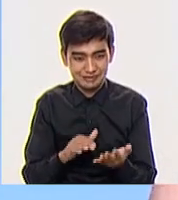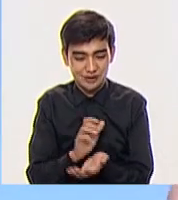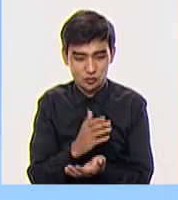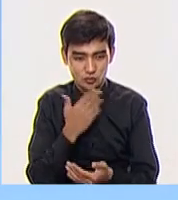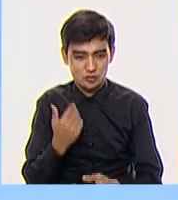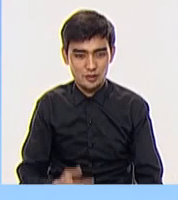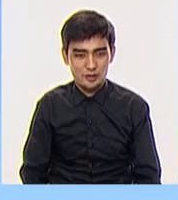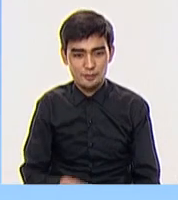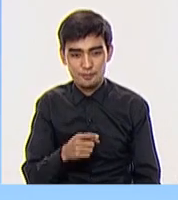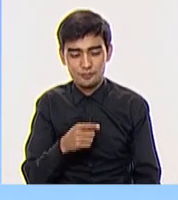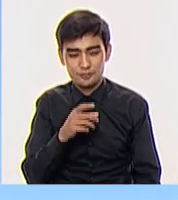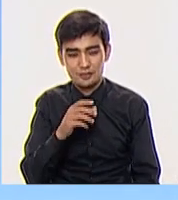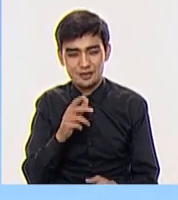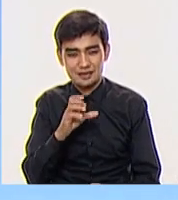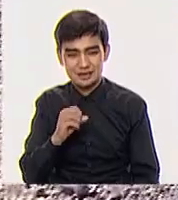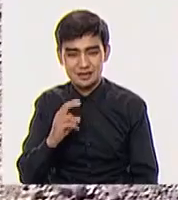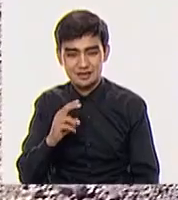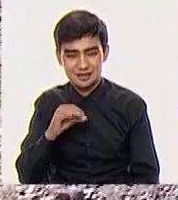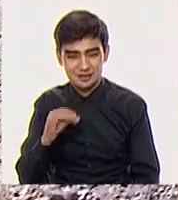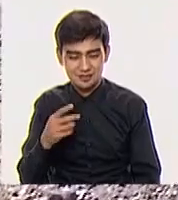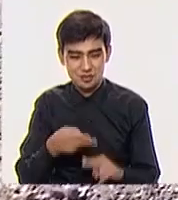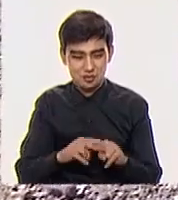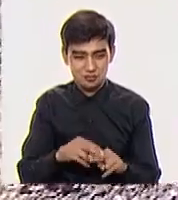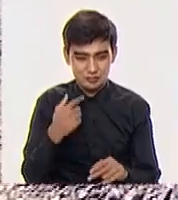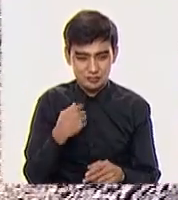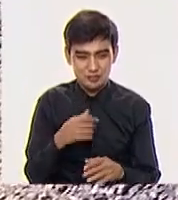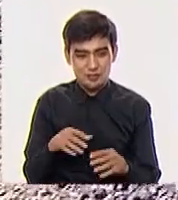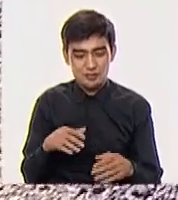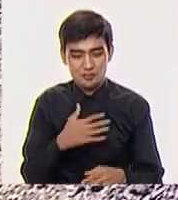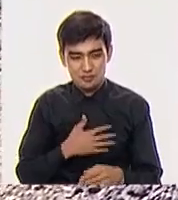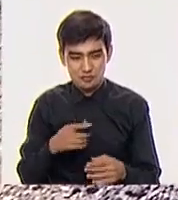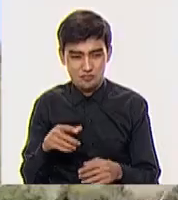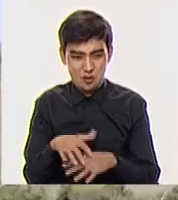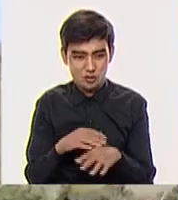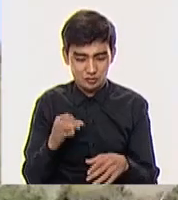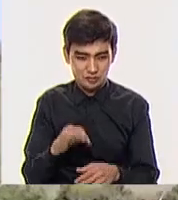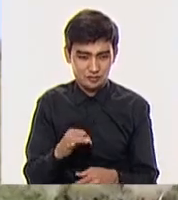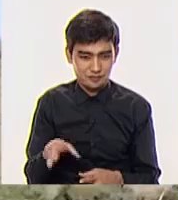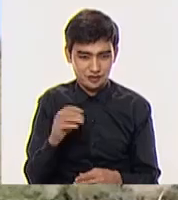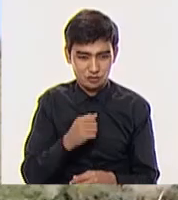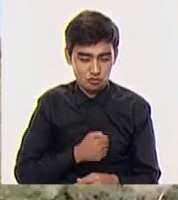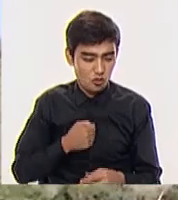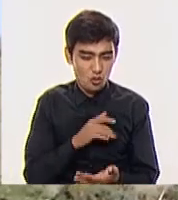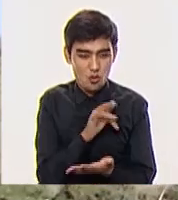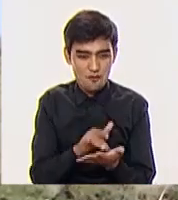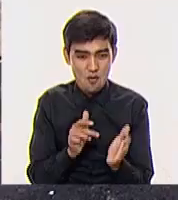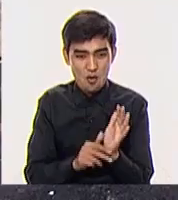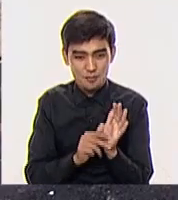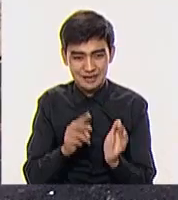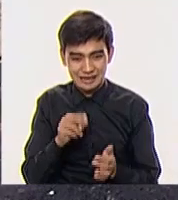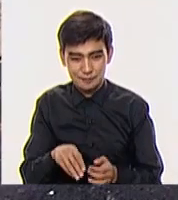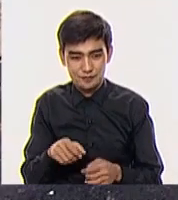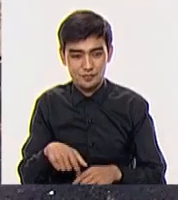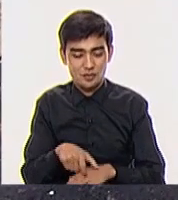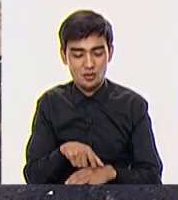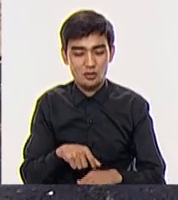Каражальский активист Сексен Сулейменов уверяет, что из последних сил сдерживает народное волнение. Мол, возмущен весь город. 80 километров дороги